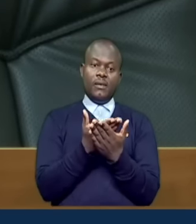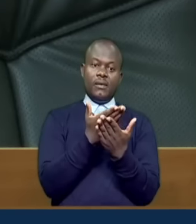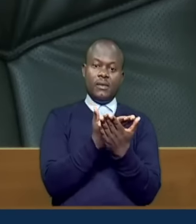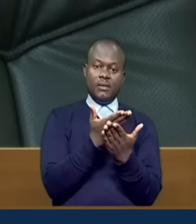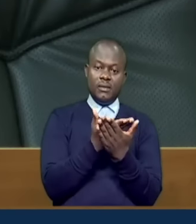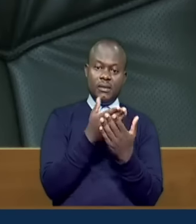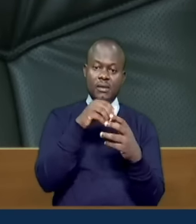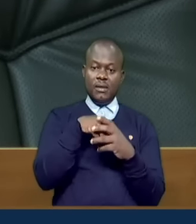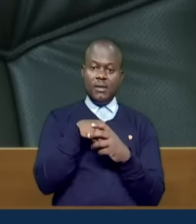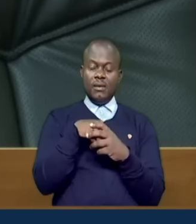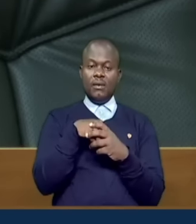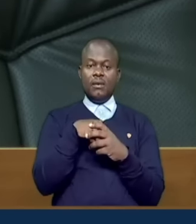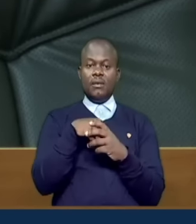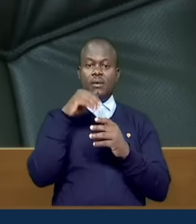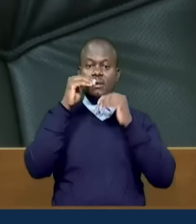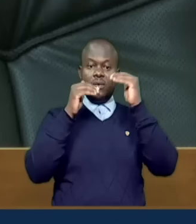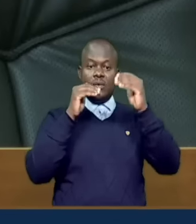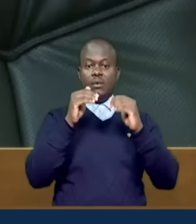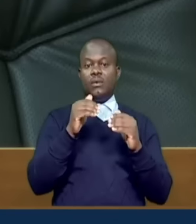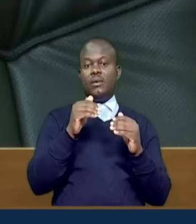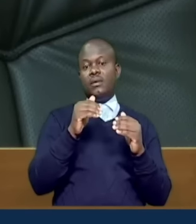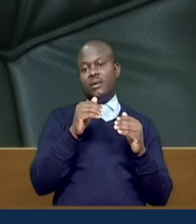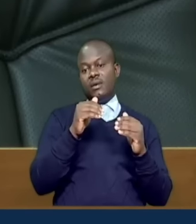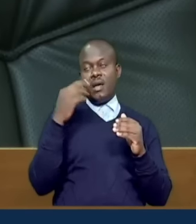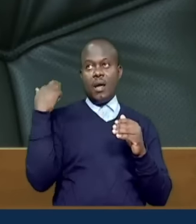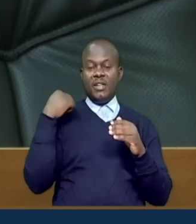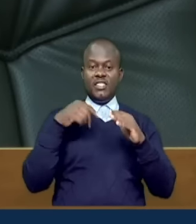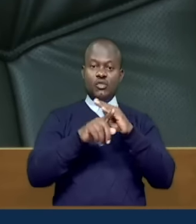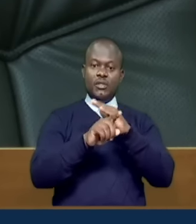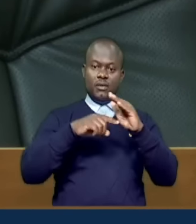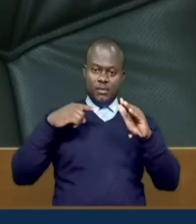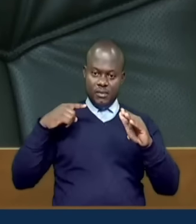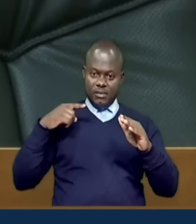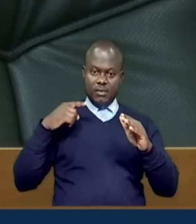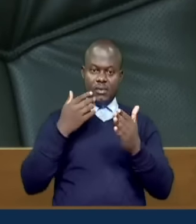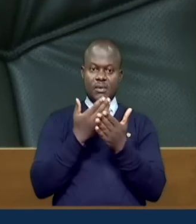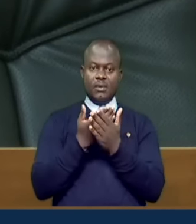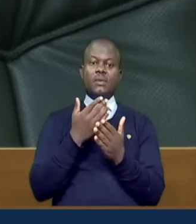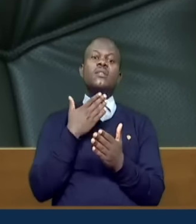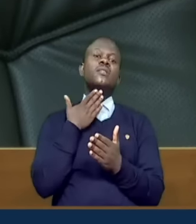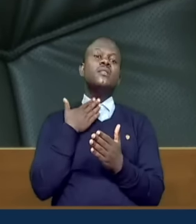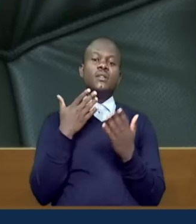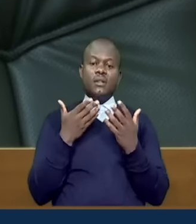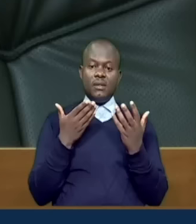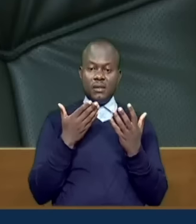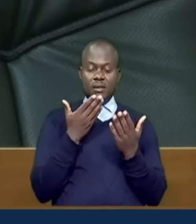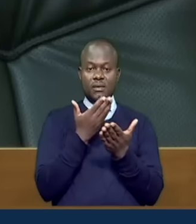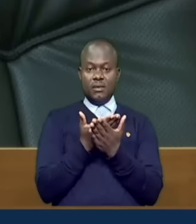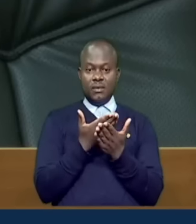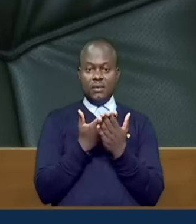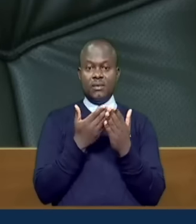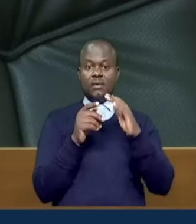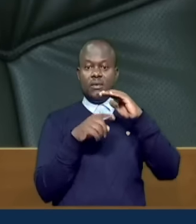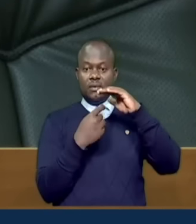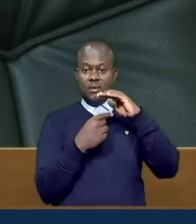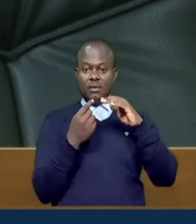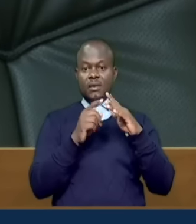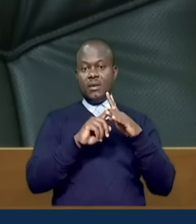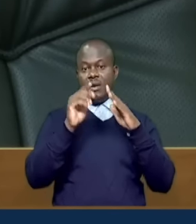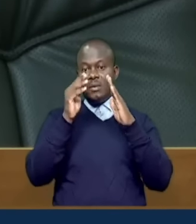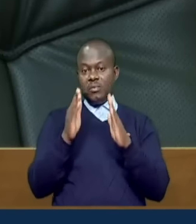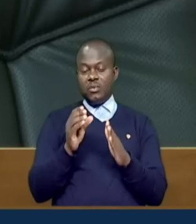muri mu rwego rwa immigration asabe icyo yifuza ruko asaba statiyo kuba